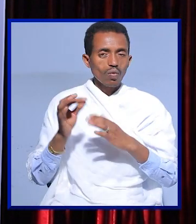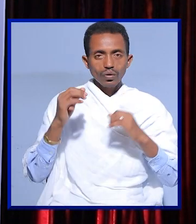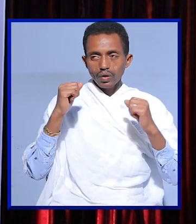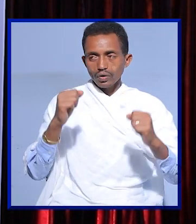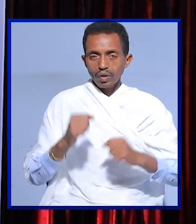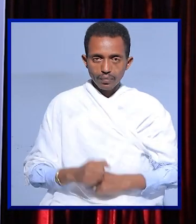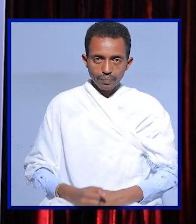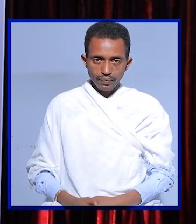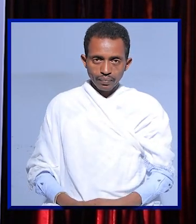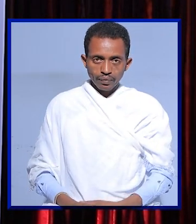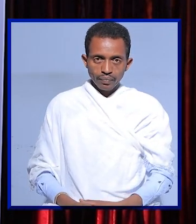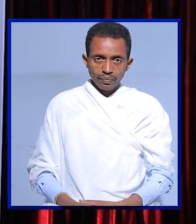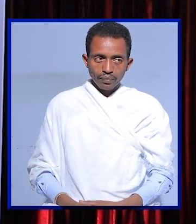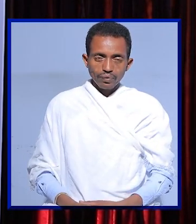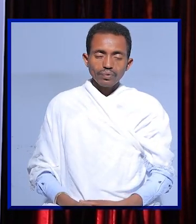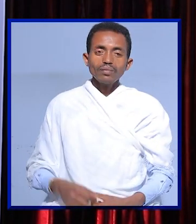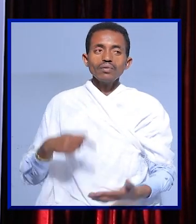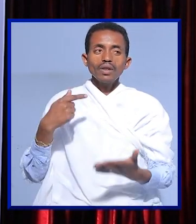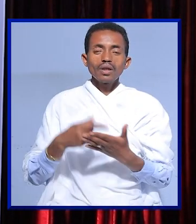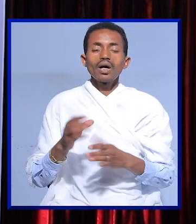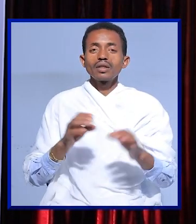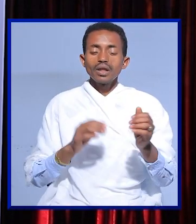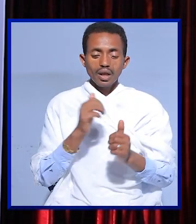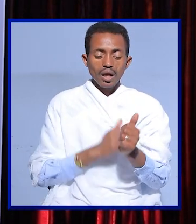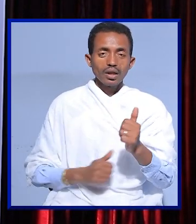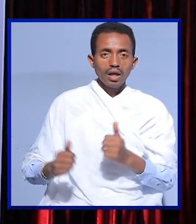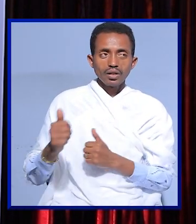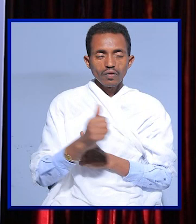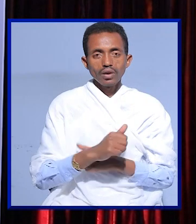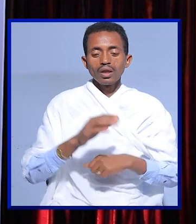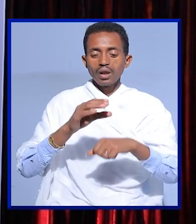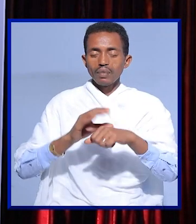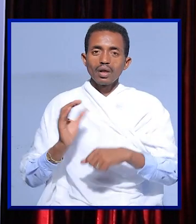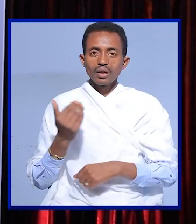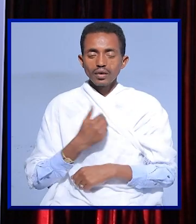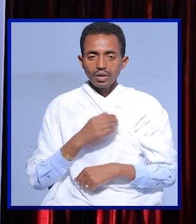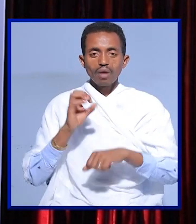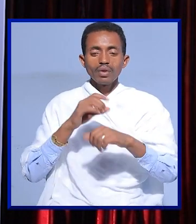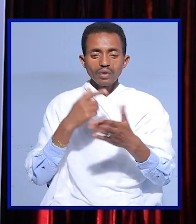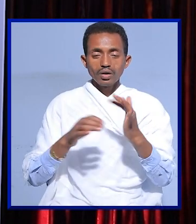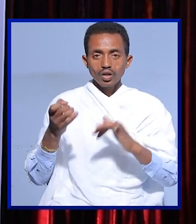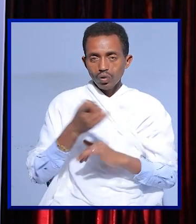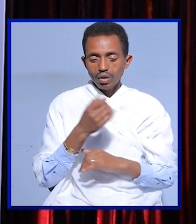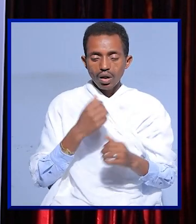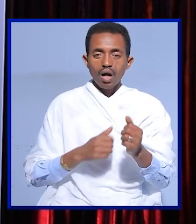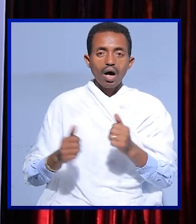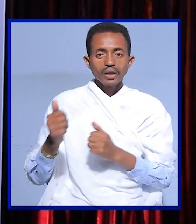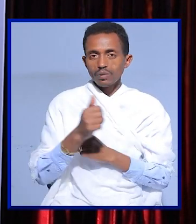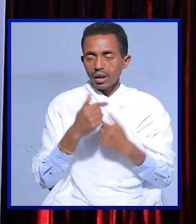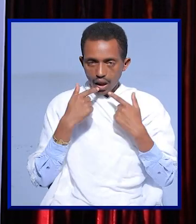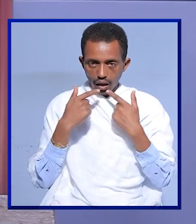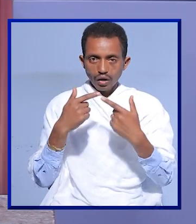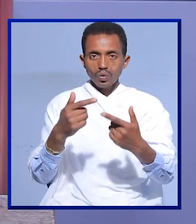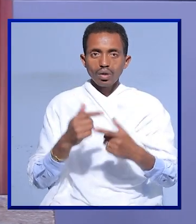ይቆጠርልናል። ይህንን አድርገን እንድናሳልፈው የቤተክርስቲያናችን መልእክት ይህ እንደሆነ አስረግጠን